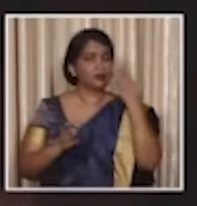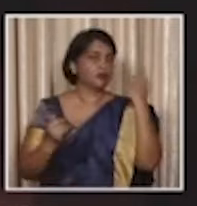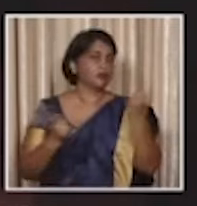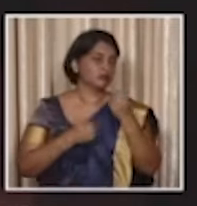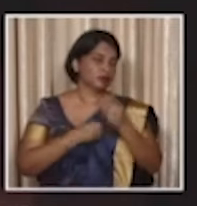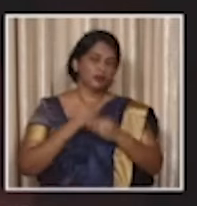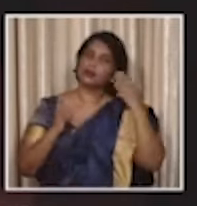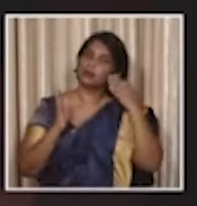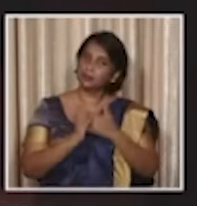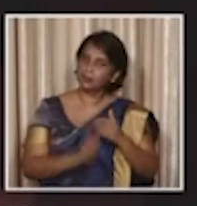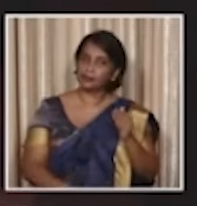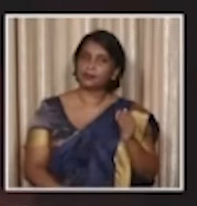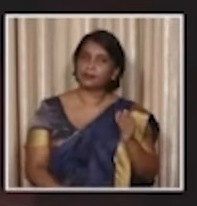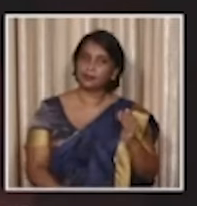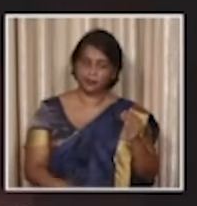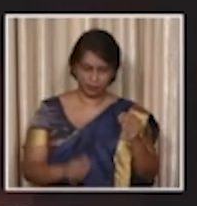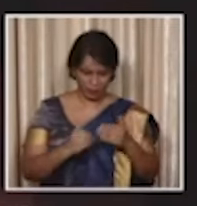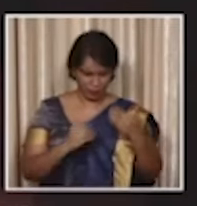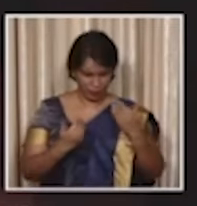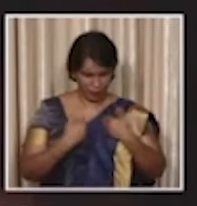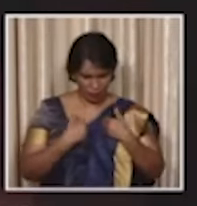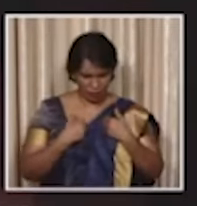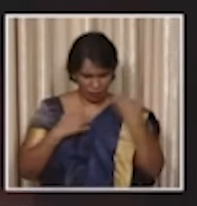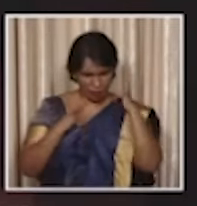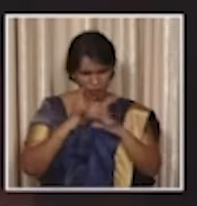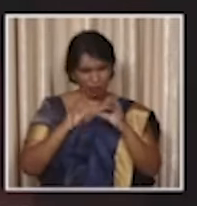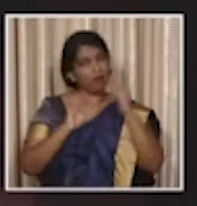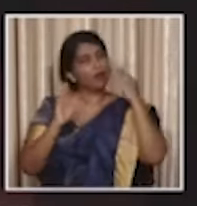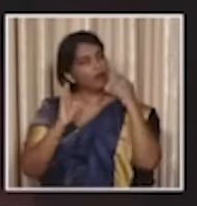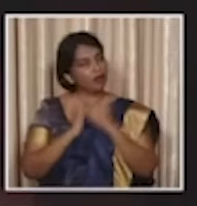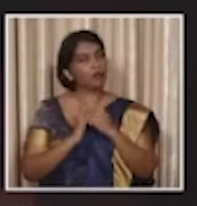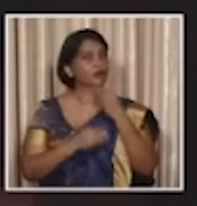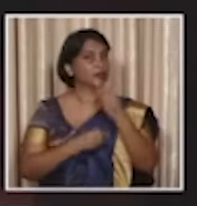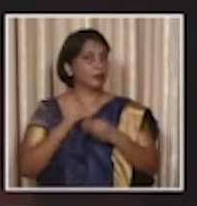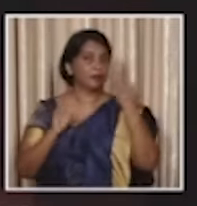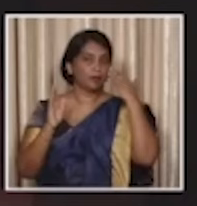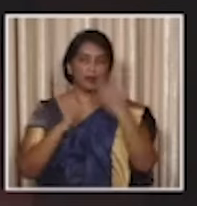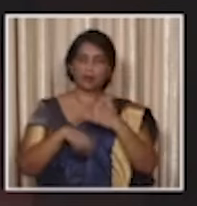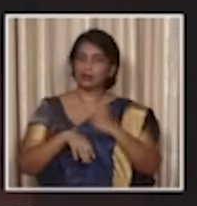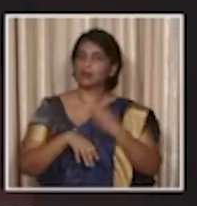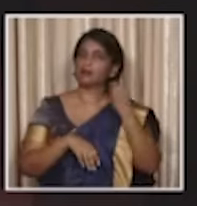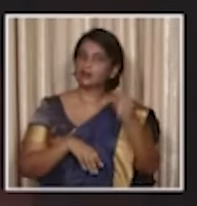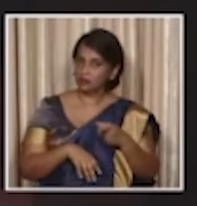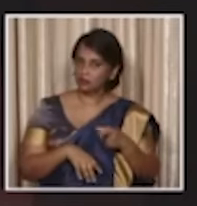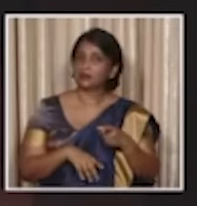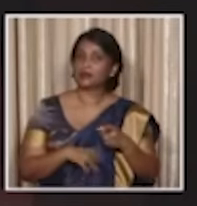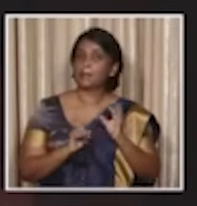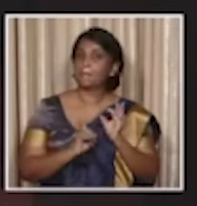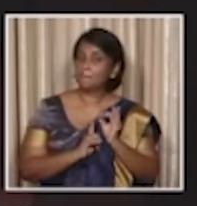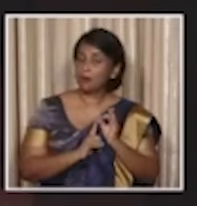ආර්ථිකය ක්‍රියාත්මක කරලා අපේ අරමුණ ව්‍යවසායකත්වයට ඉඩ දීලා